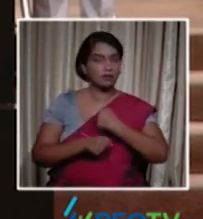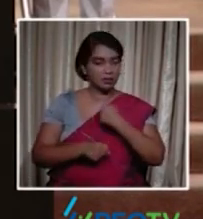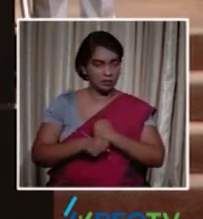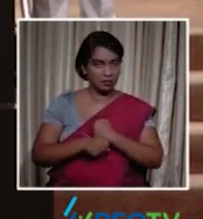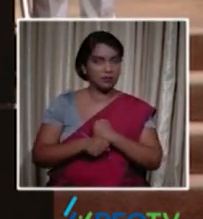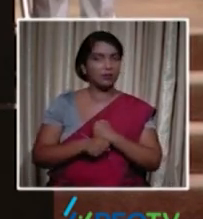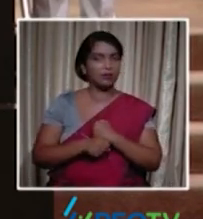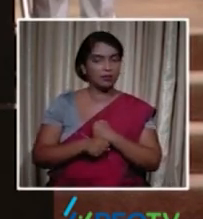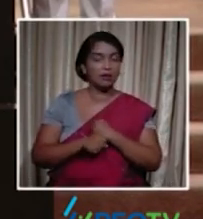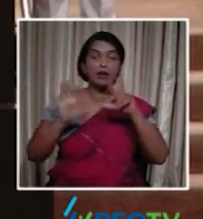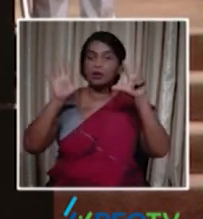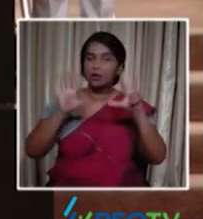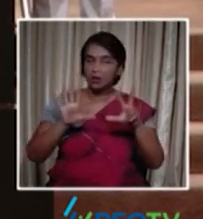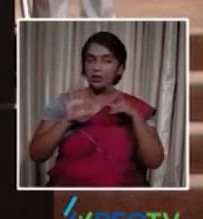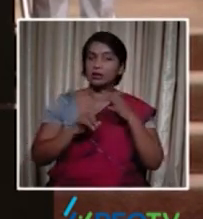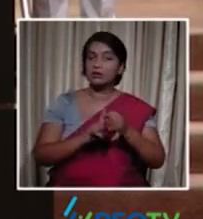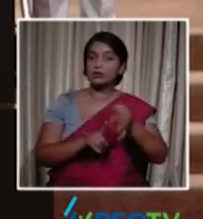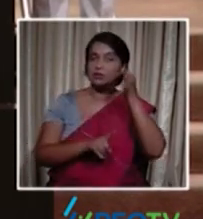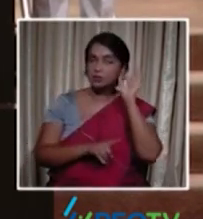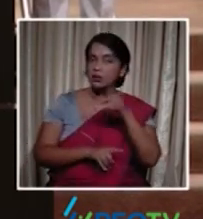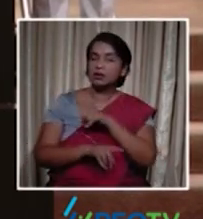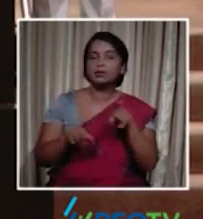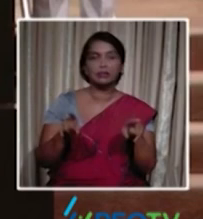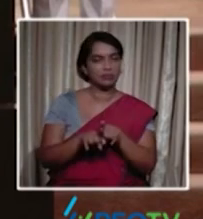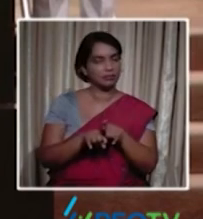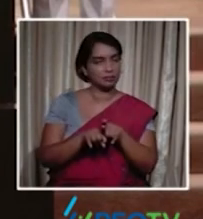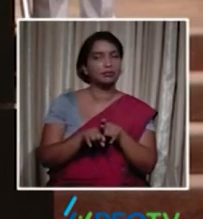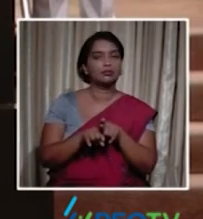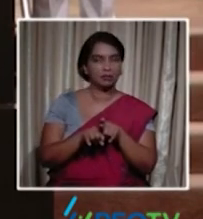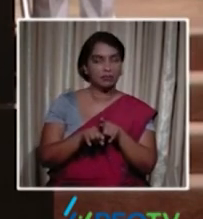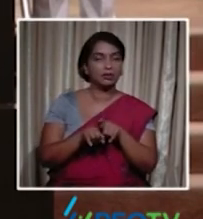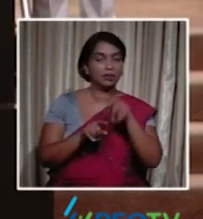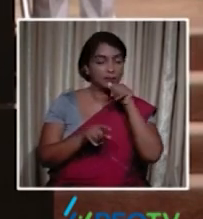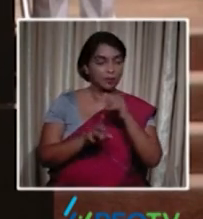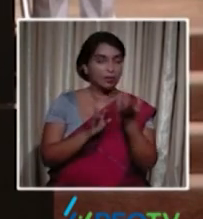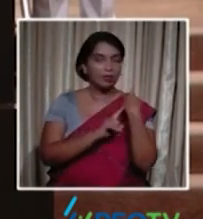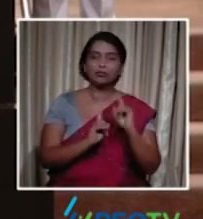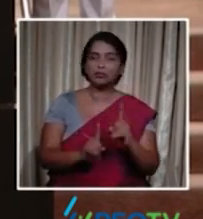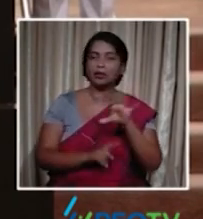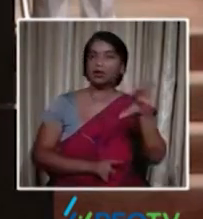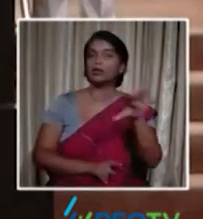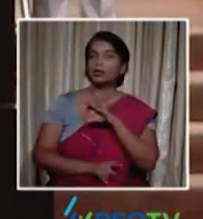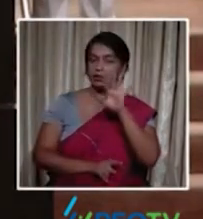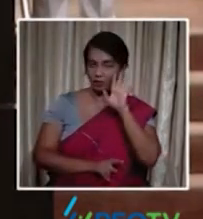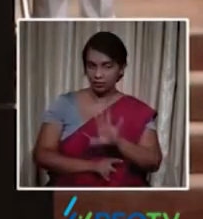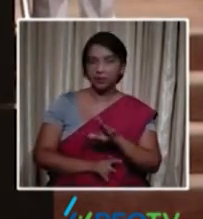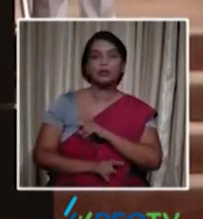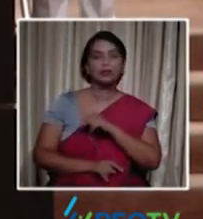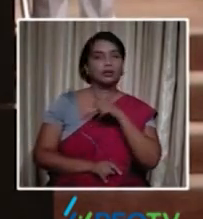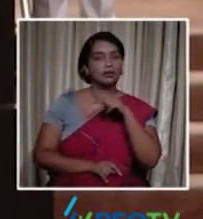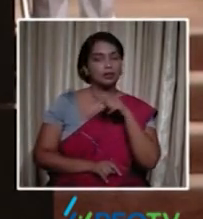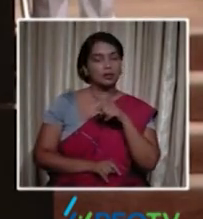ජනරජයේ අටවැනි විධායක ජනාධිපතිවරයා වශයෙන් යථා පරිදි තෝරාපත් කර ගන්නා ලද බව